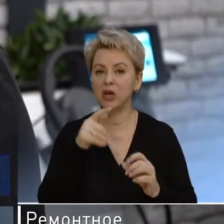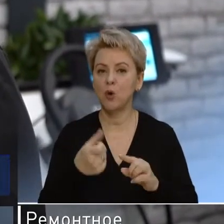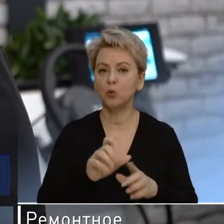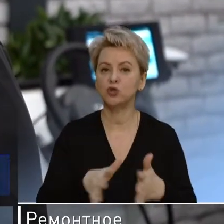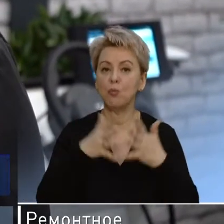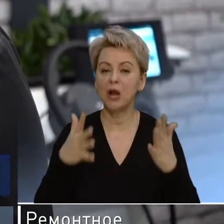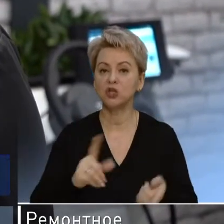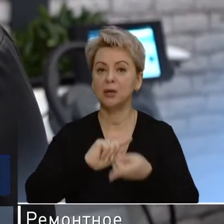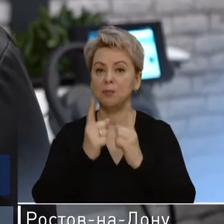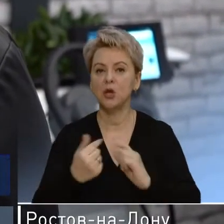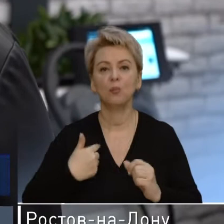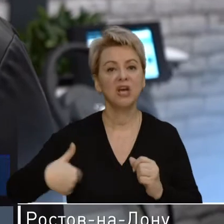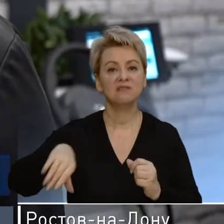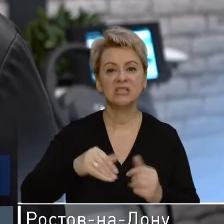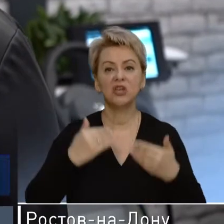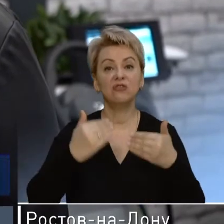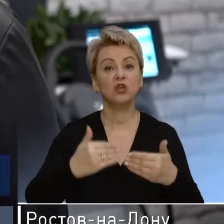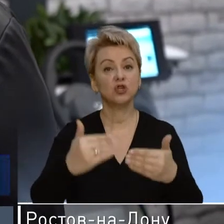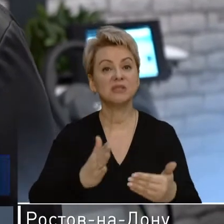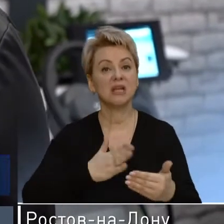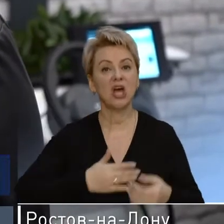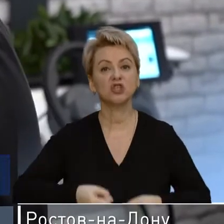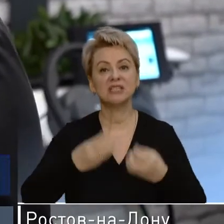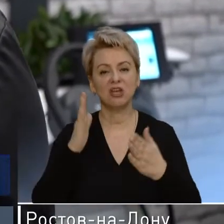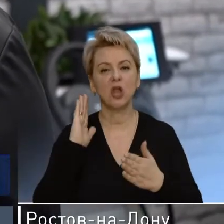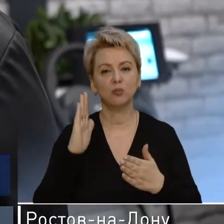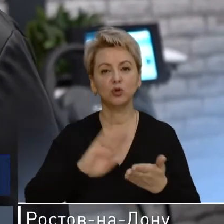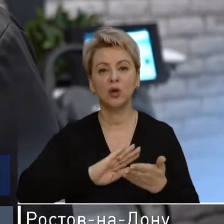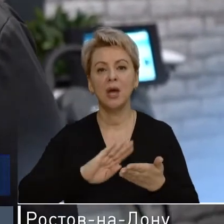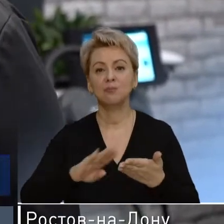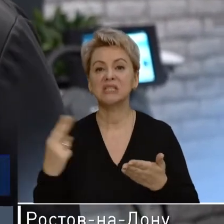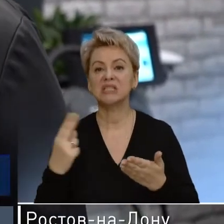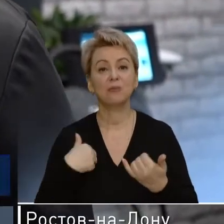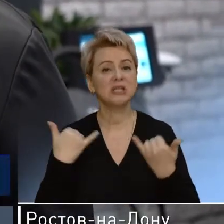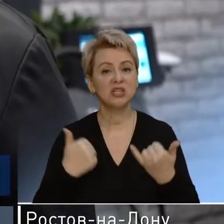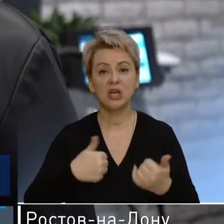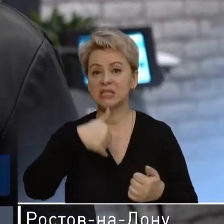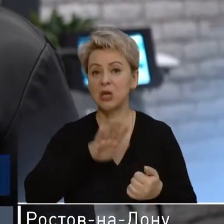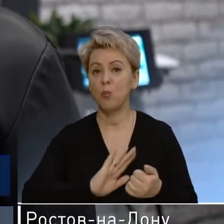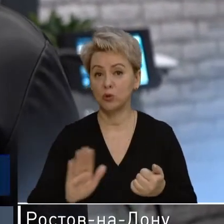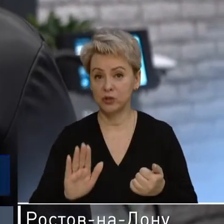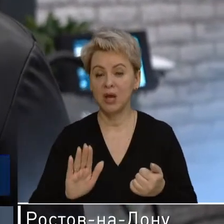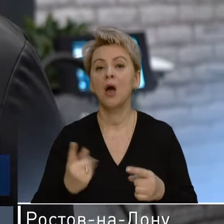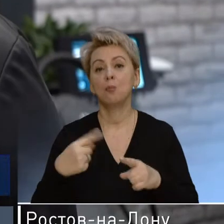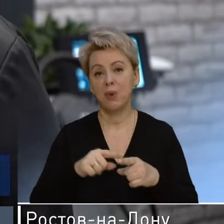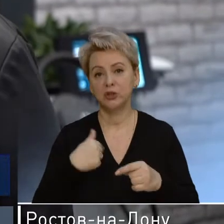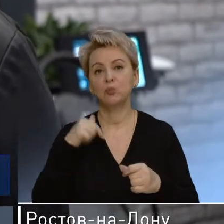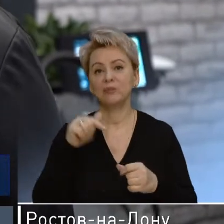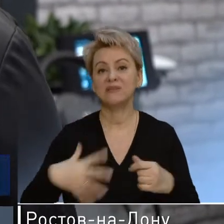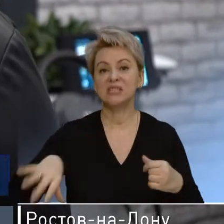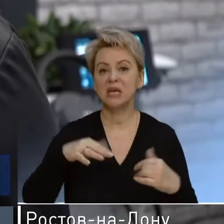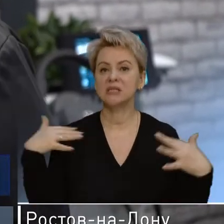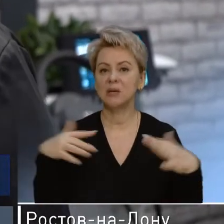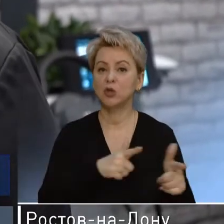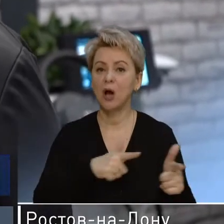очень больших перемен, и мы все движемся в наше там светлое будущее, и без цифровизации мы сейчас уже с вами никуда. Поэтому мы здесь все